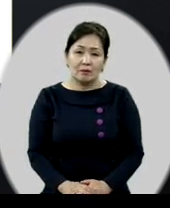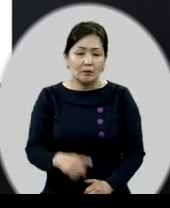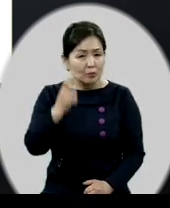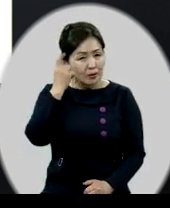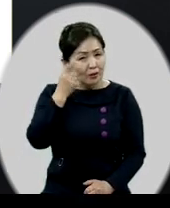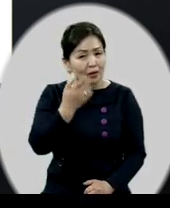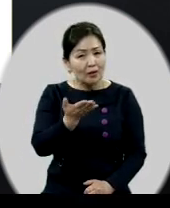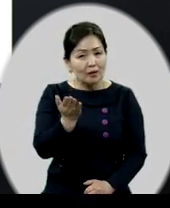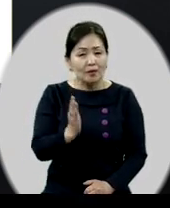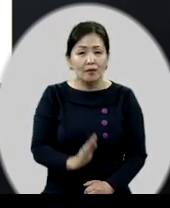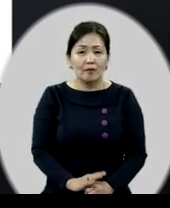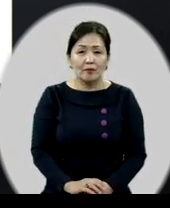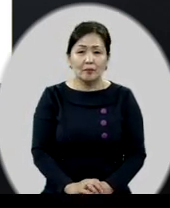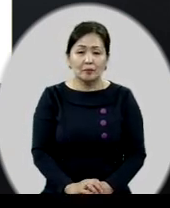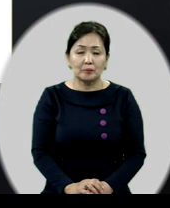Бодоорой хүүхдүүдээ.